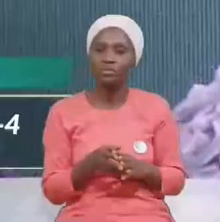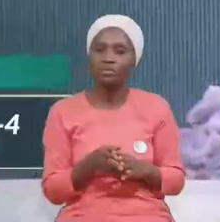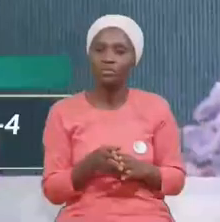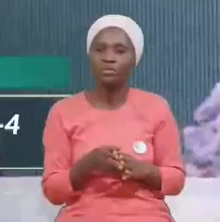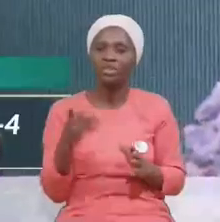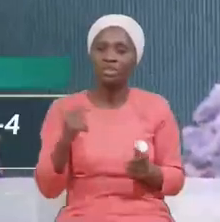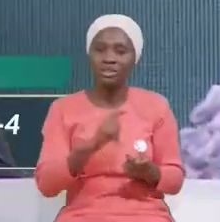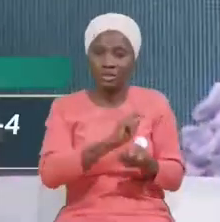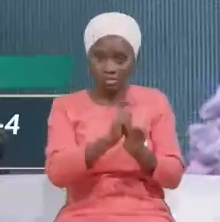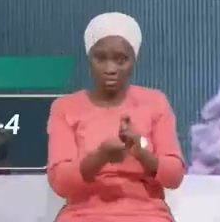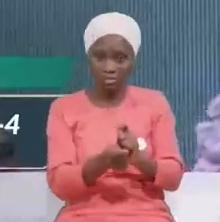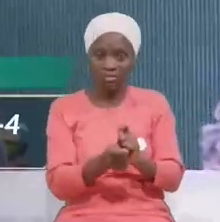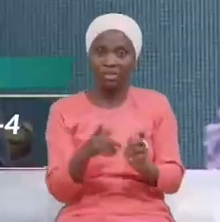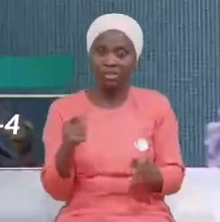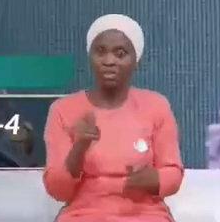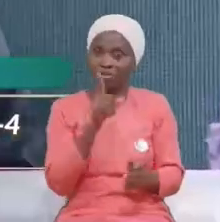La vérité qui transforme.